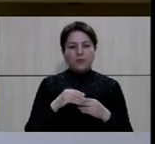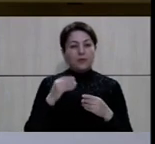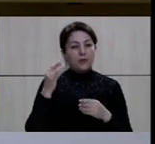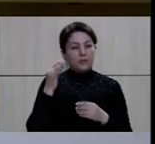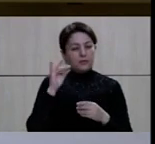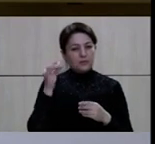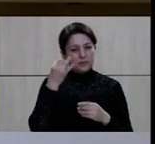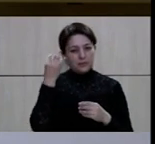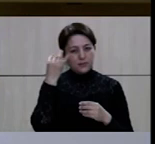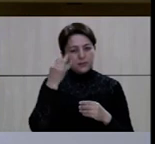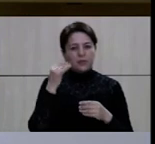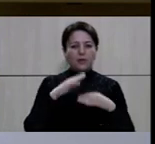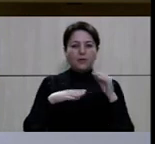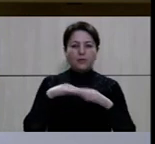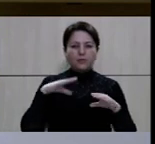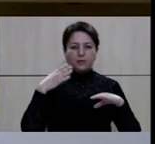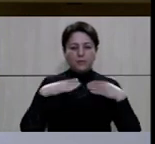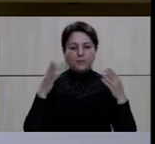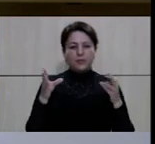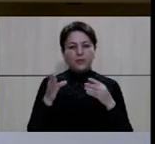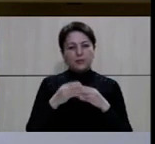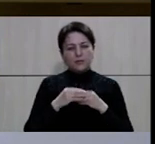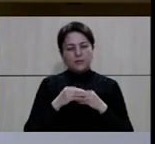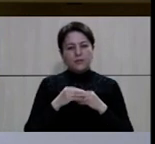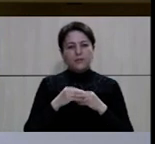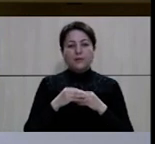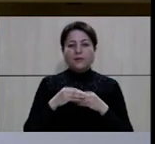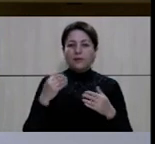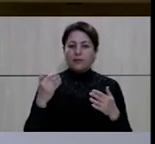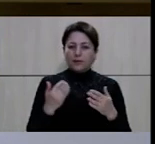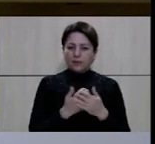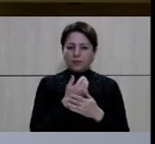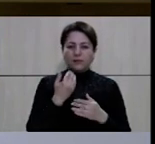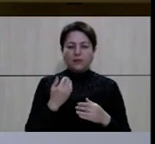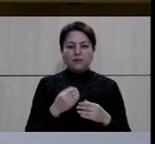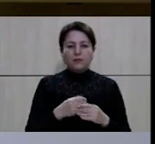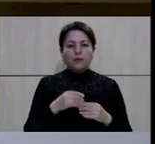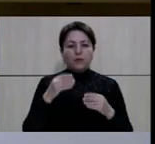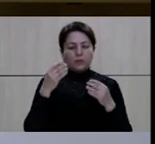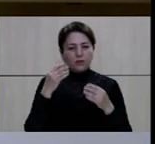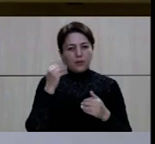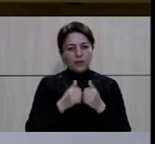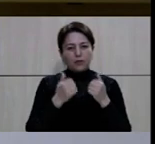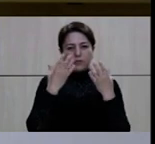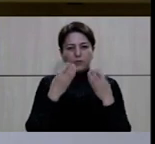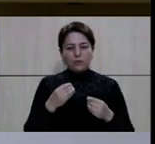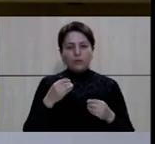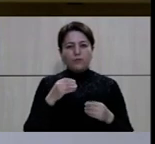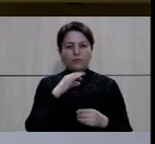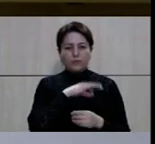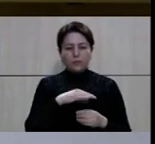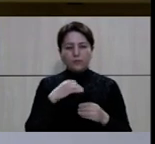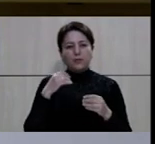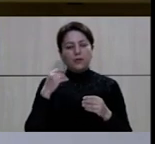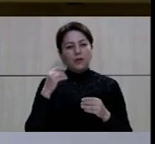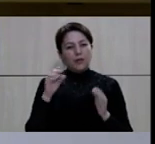va amaliy mashg'ulotda sizlar bilan birgalikda yangilik, ya'ni o'sha kundalik ehtiyojimiz uchun elektrotexnika